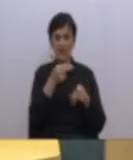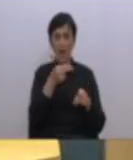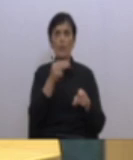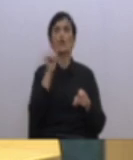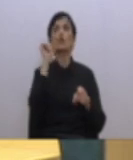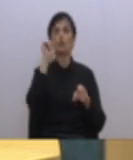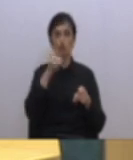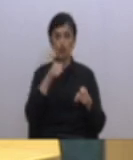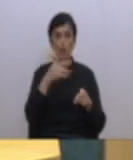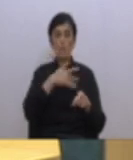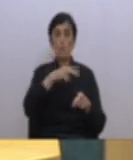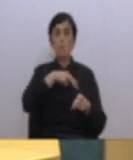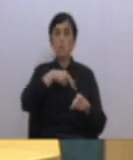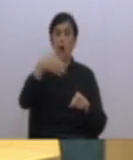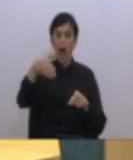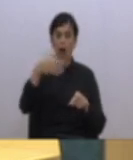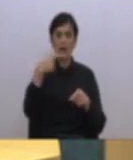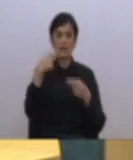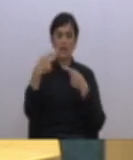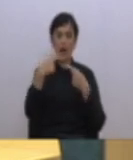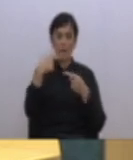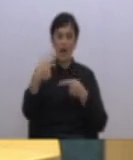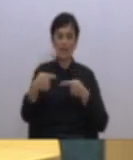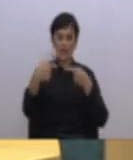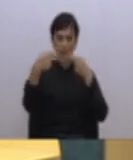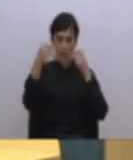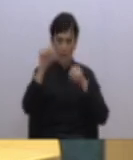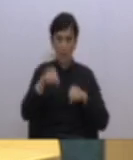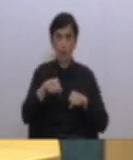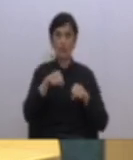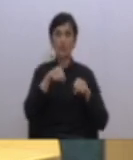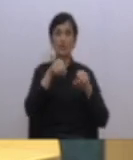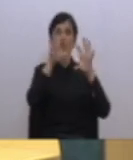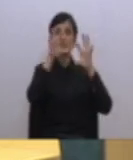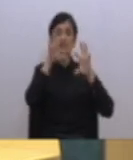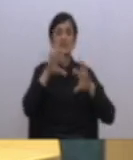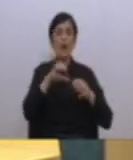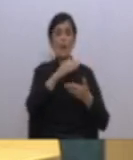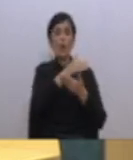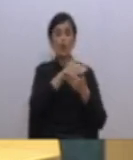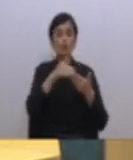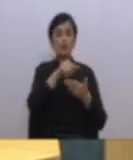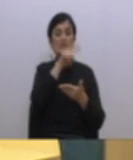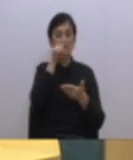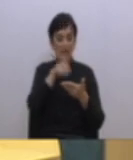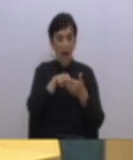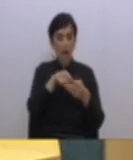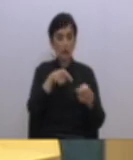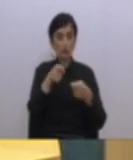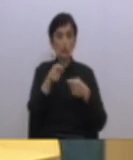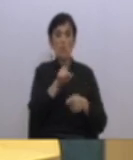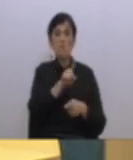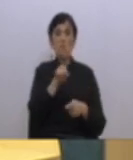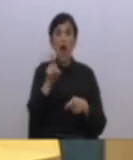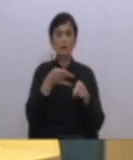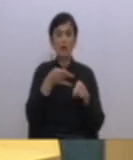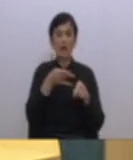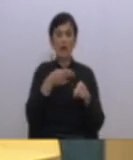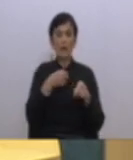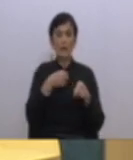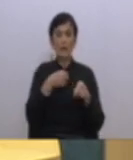გაიხსნას დებატი პარლამენტშიც, მათ შორის შეიძლება საკანონმდებლო დონეზეც მოწესდეს ეს აღნიშნული საკითხი. მაგრამ ამას შეიძლება რა თქმა